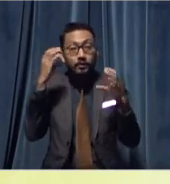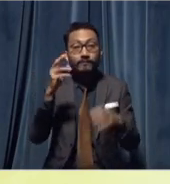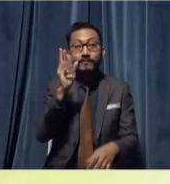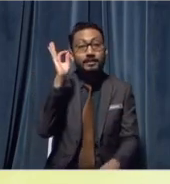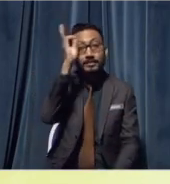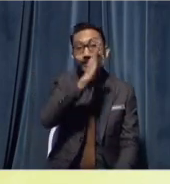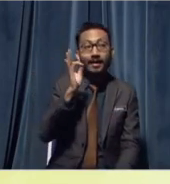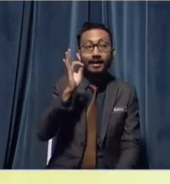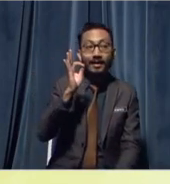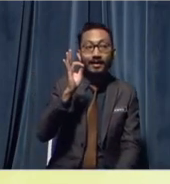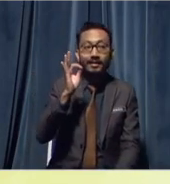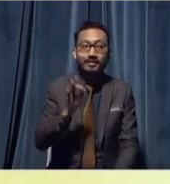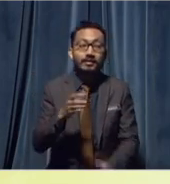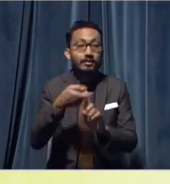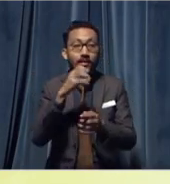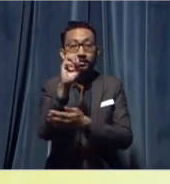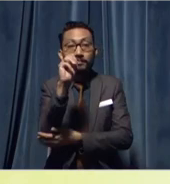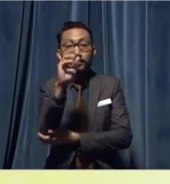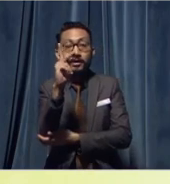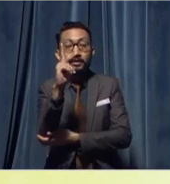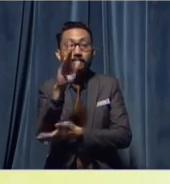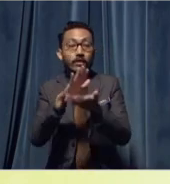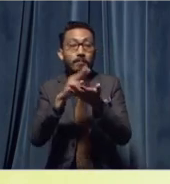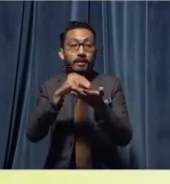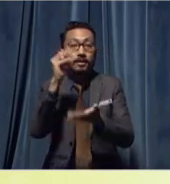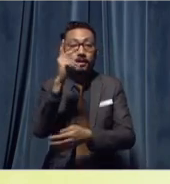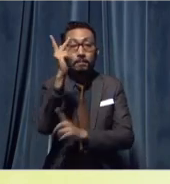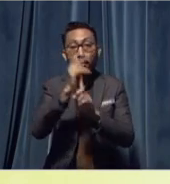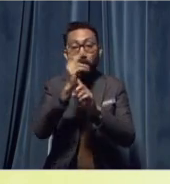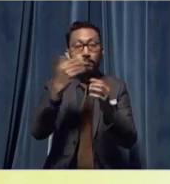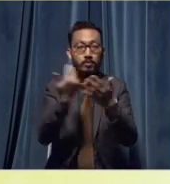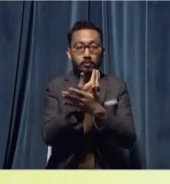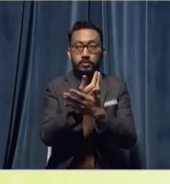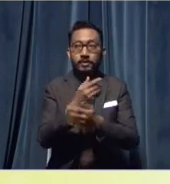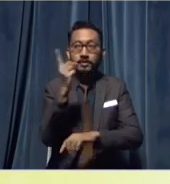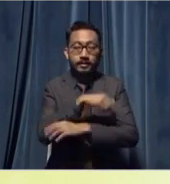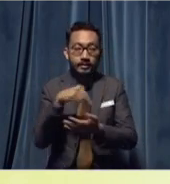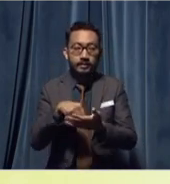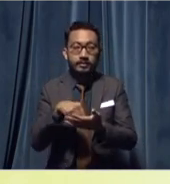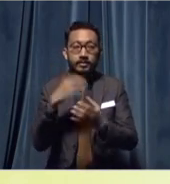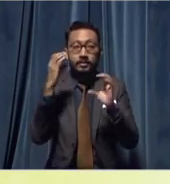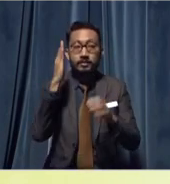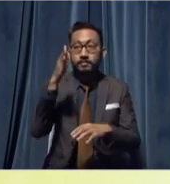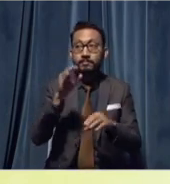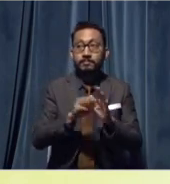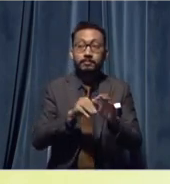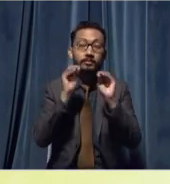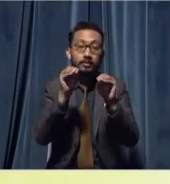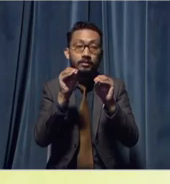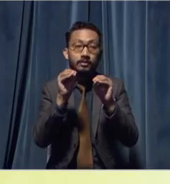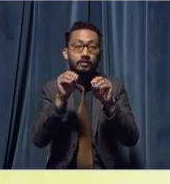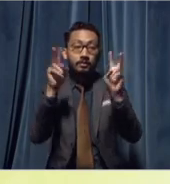binti Baharudin dari SMK Kepung Baru, Kuala Lumpur. Hari ini cikgu akan